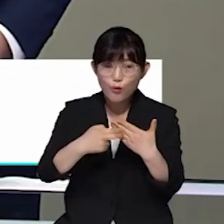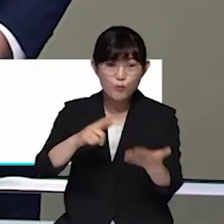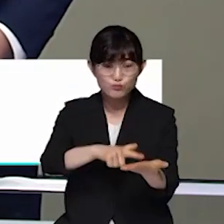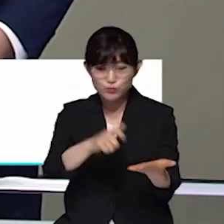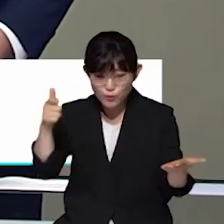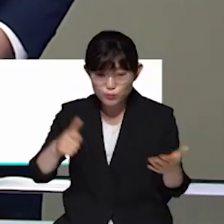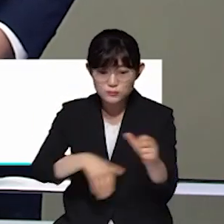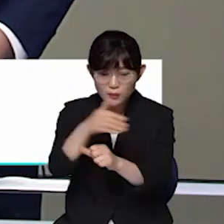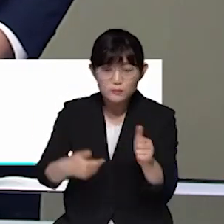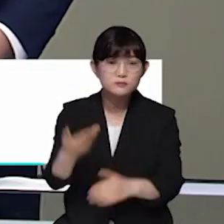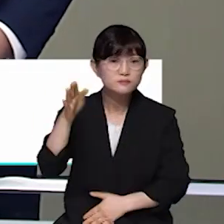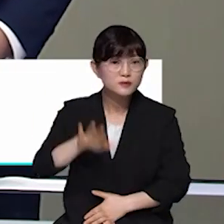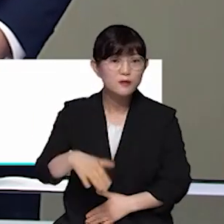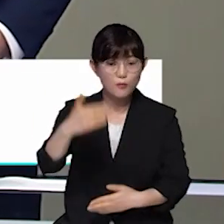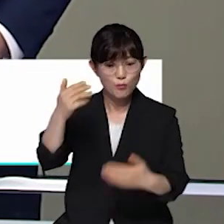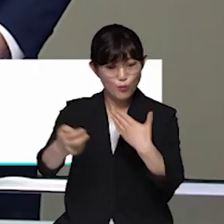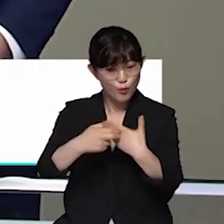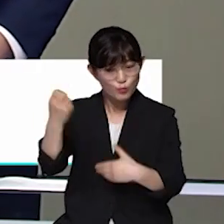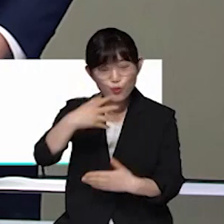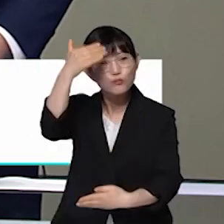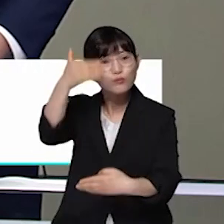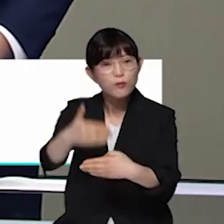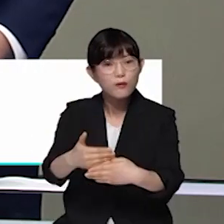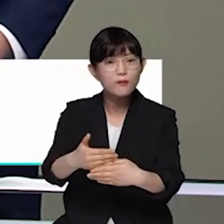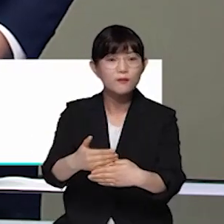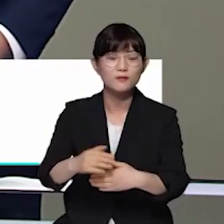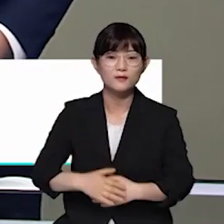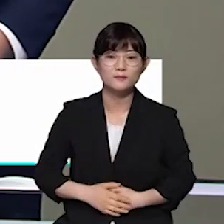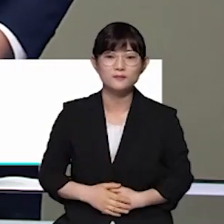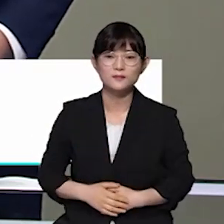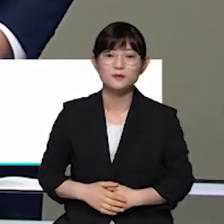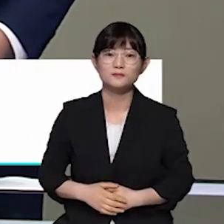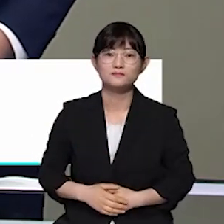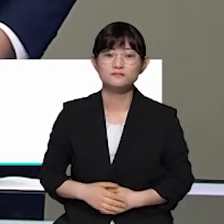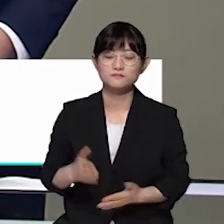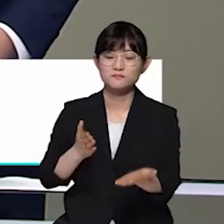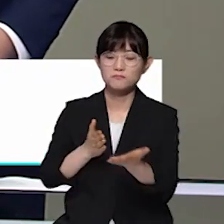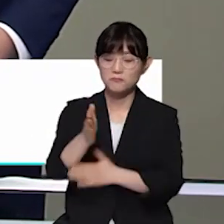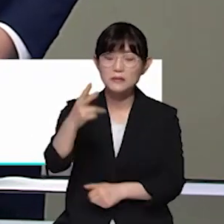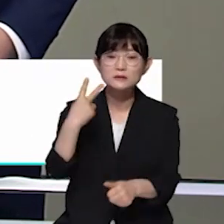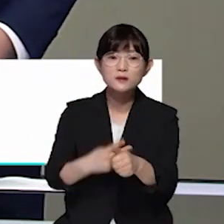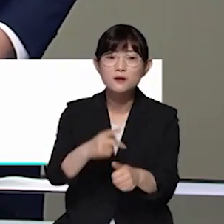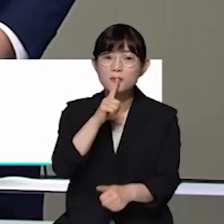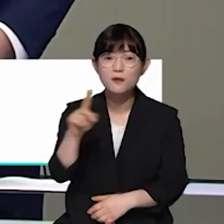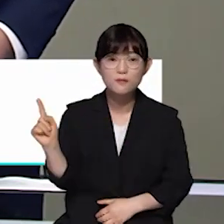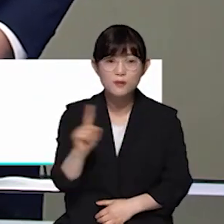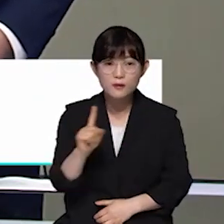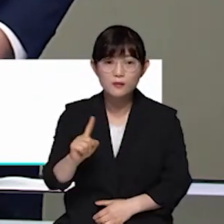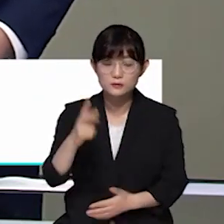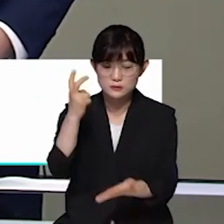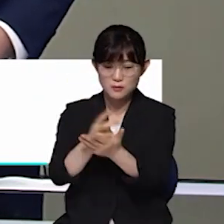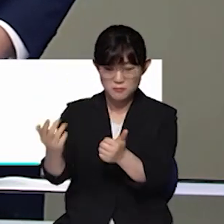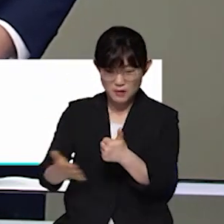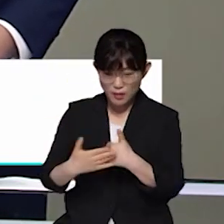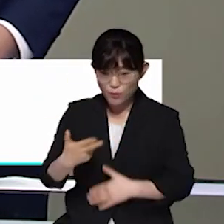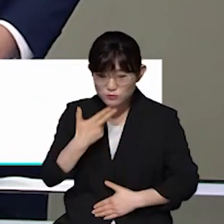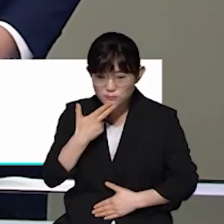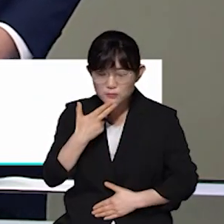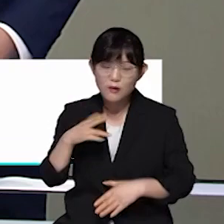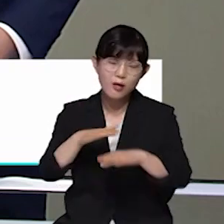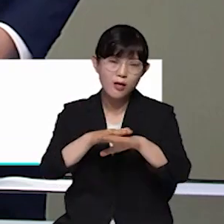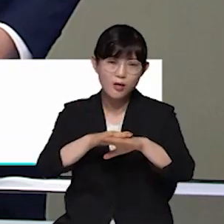이 같은 일이 반복되고 있는데요. 소아청소년과 전문의들은 제도적 뒷받침 없인 해결할 수 없는 문제라고